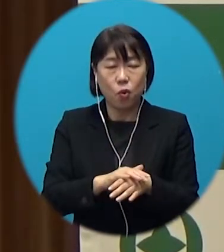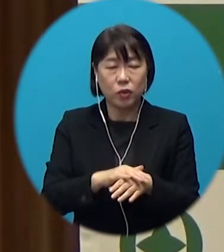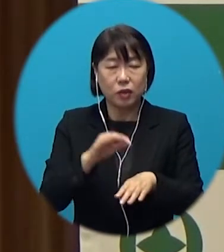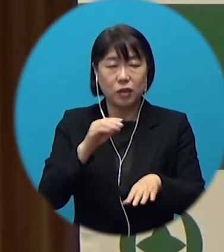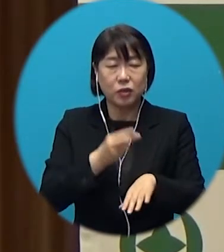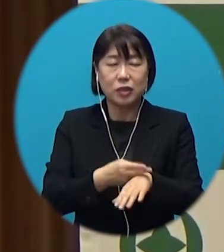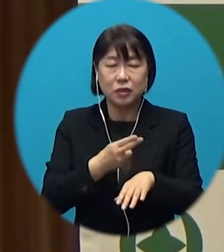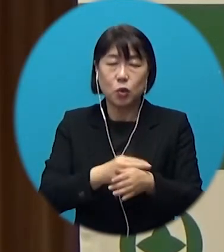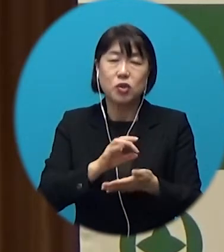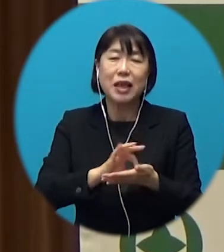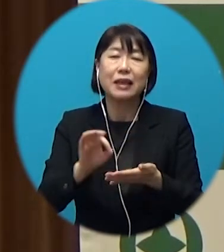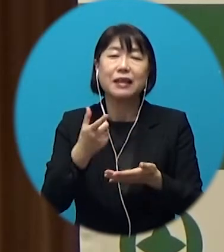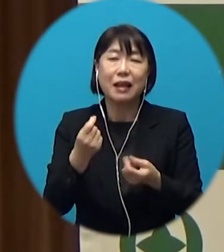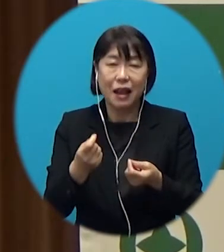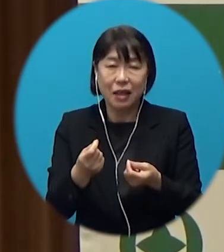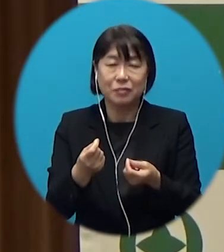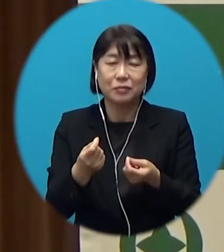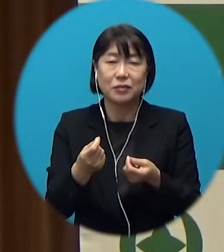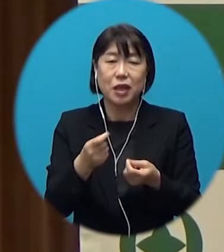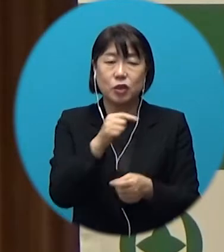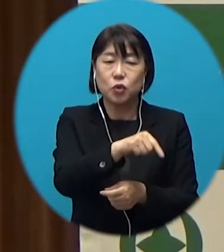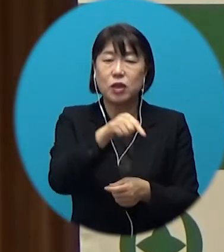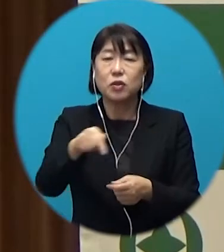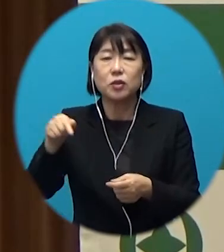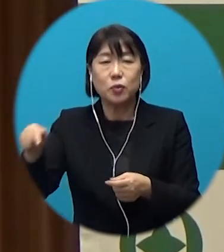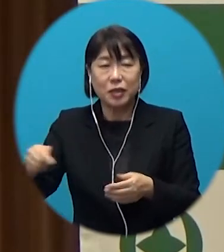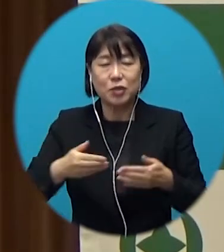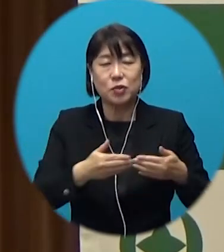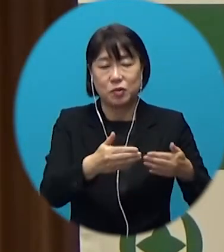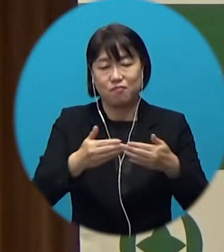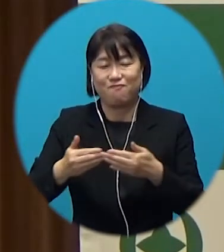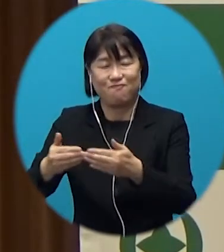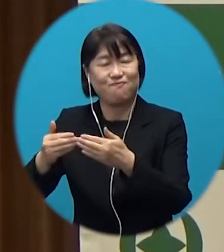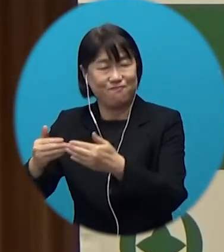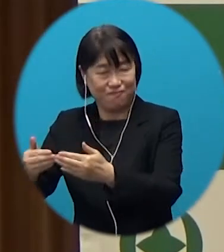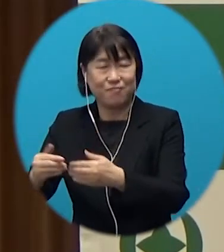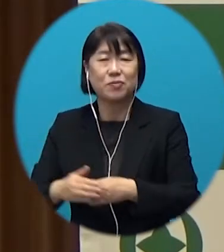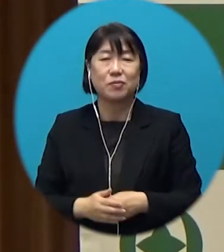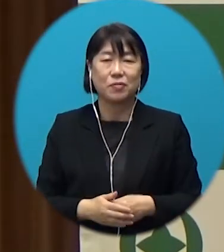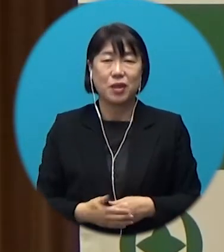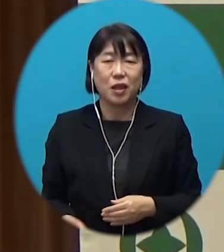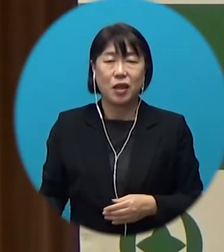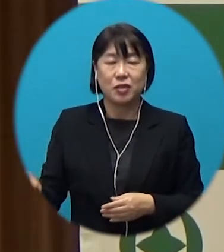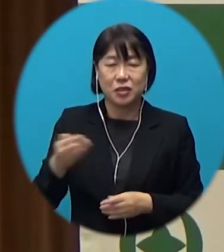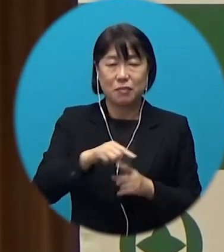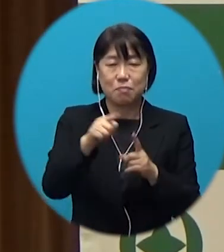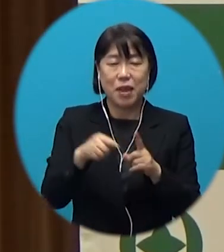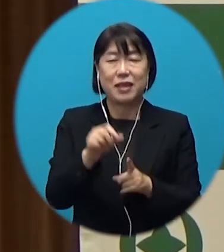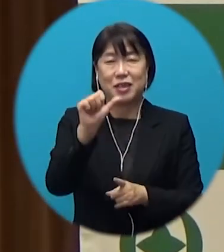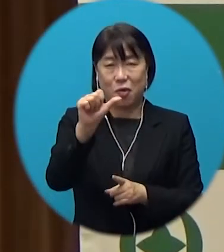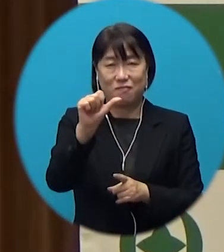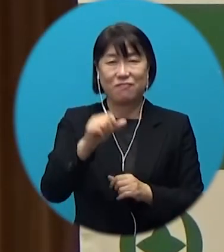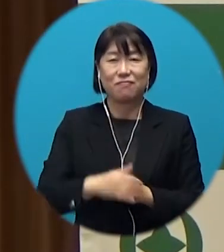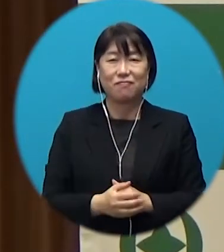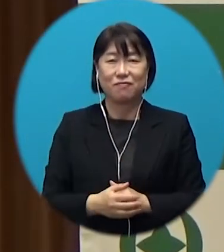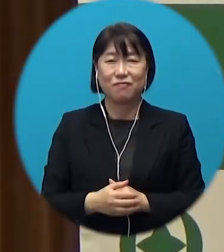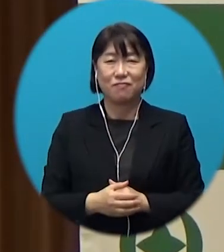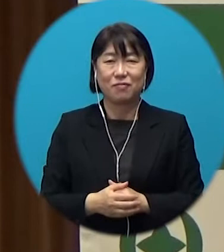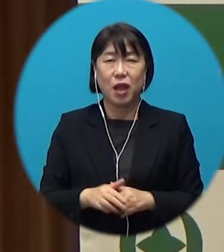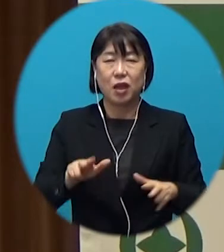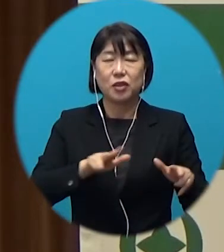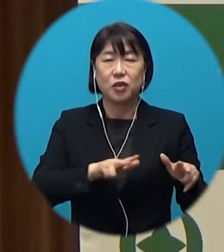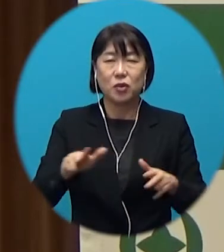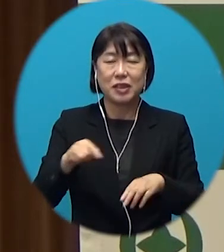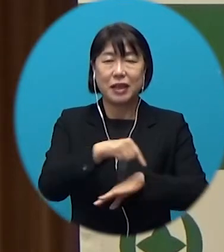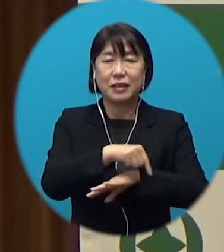みを組み合わせていければと思っております。次のページ、5ページをご覧ください。行政デジタル化